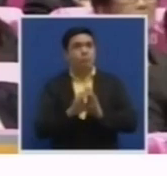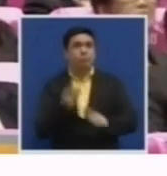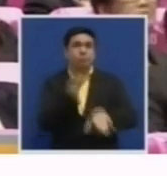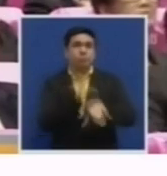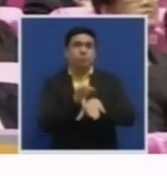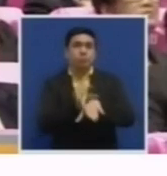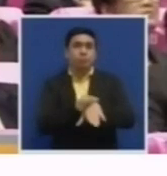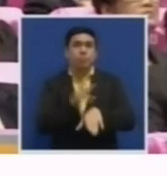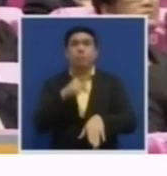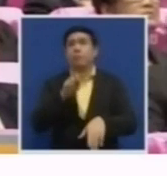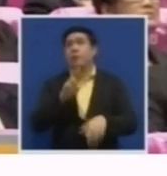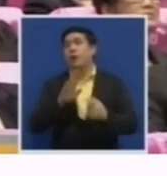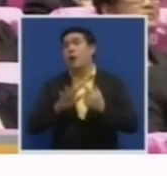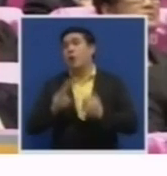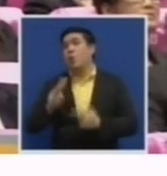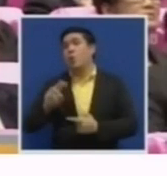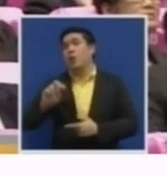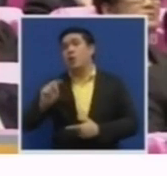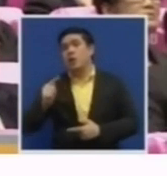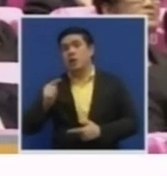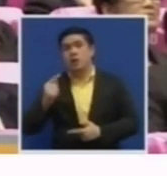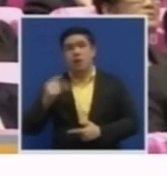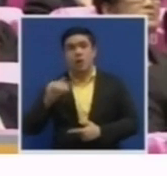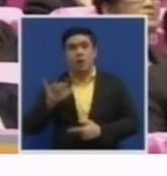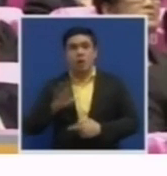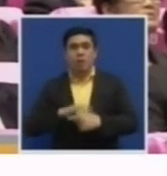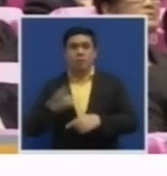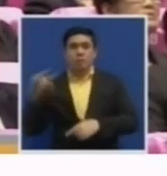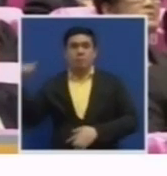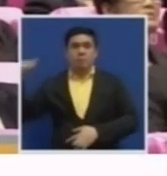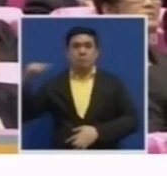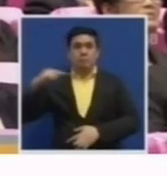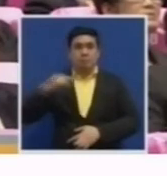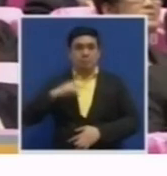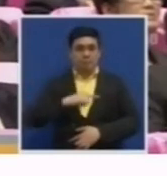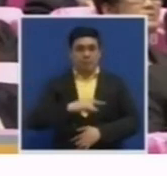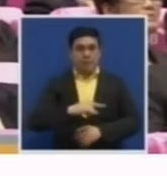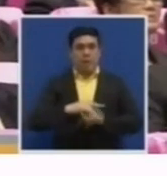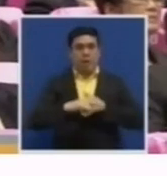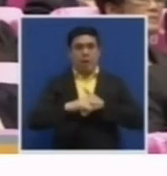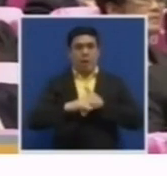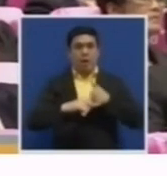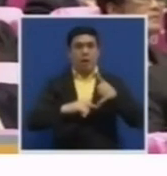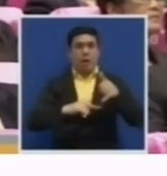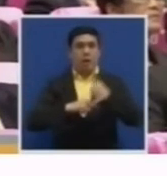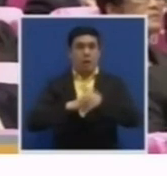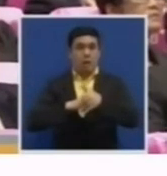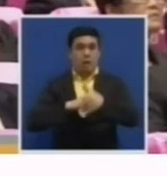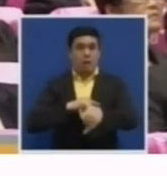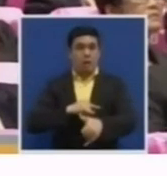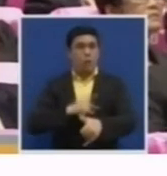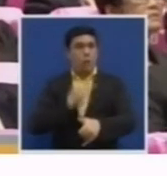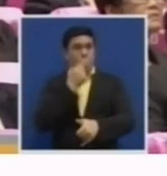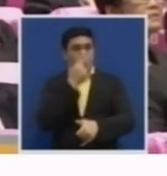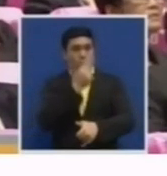เป็นหน่อยในเรื่องของการจัดซื้อการบำรุงรักษาต่างๆจะต้องใช้งบประมาณทั้งสิ้นเท่าไหร่พร้อมกับได้นำภาพโรง